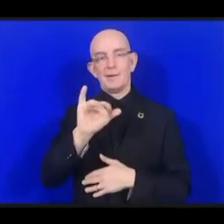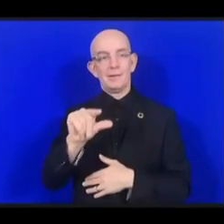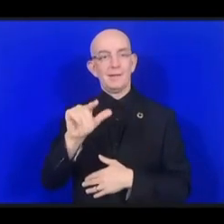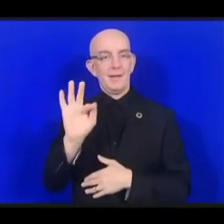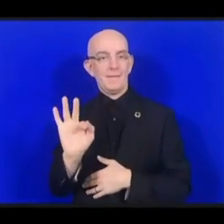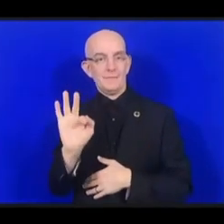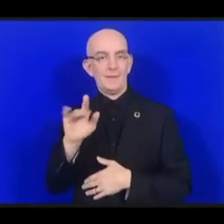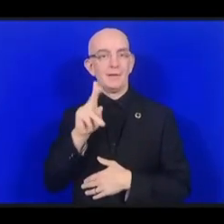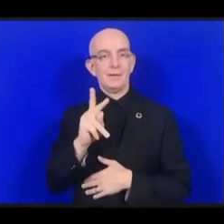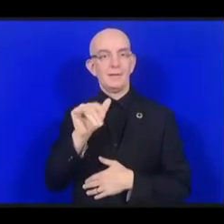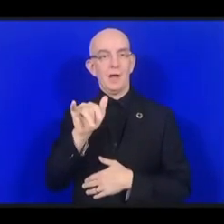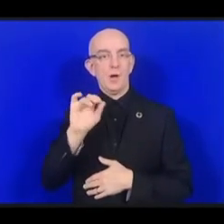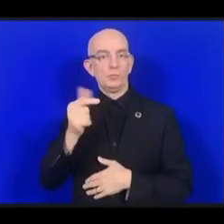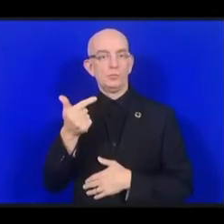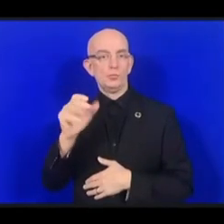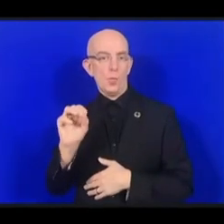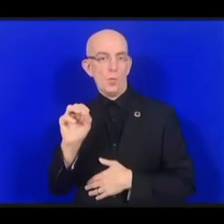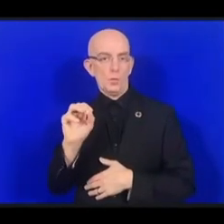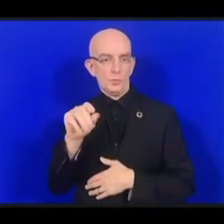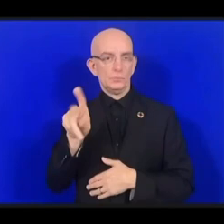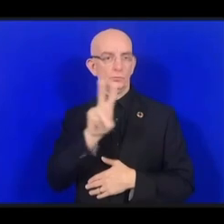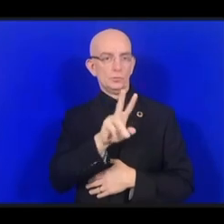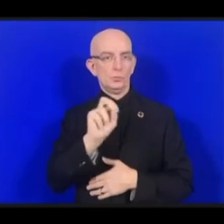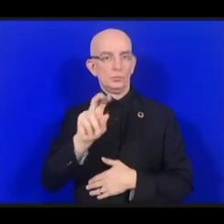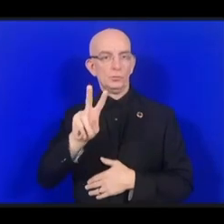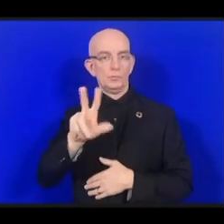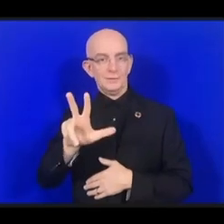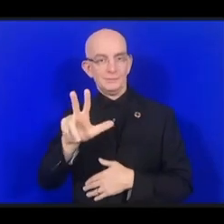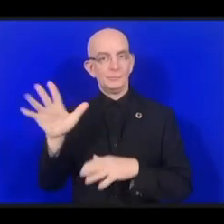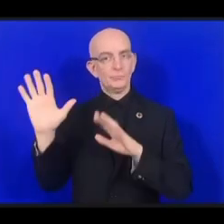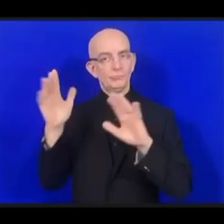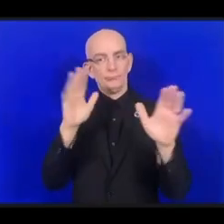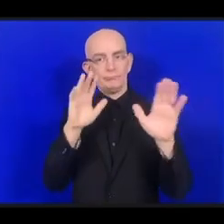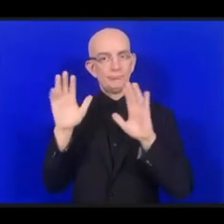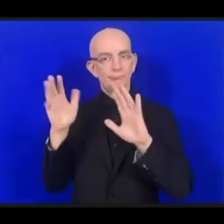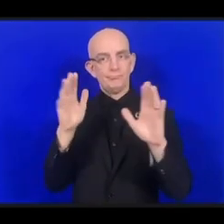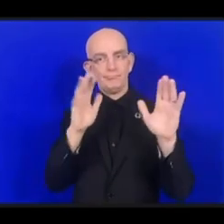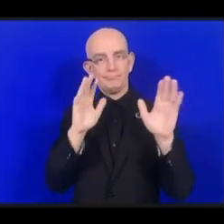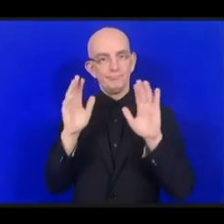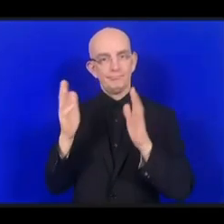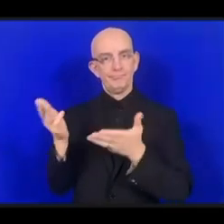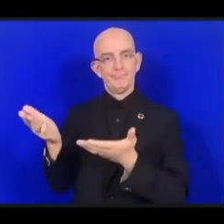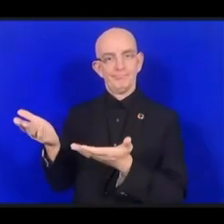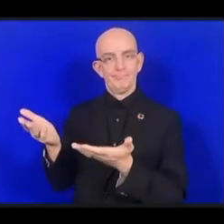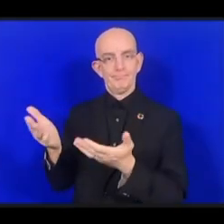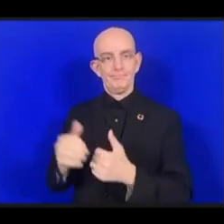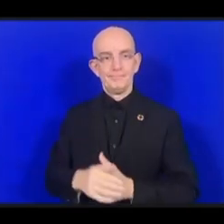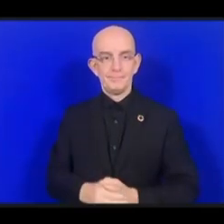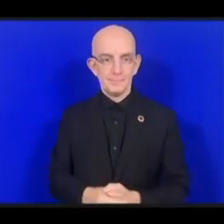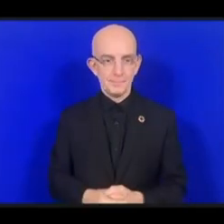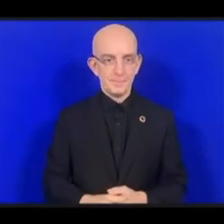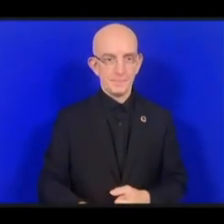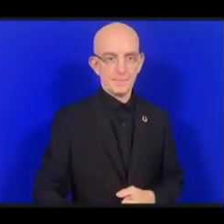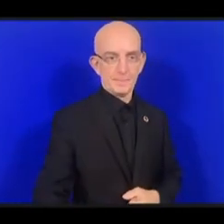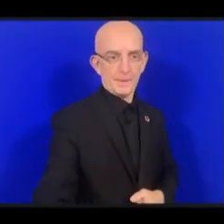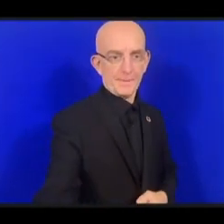ますそれでは森様よろしくお願いいたし